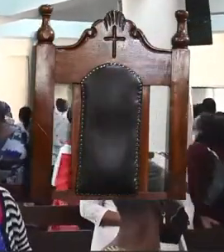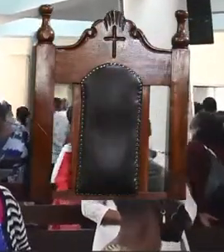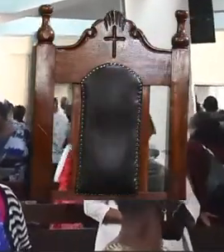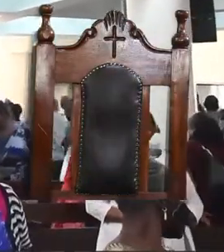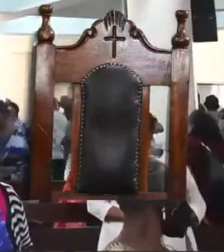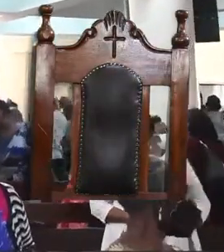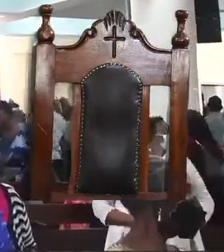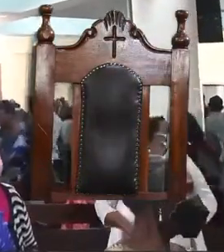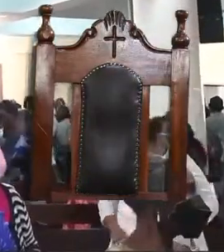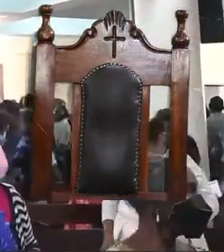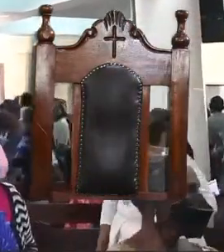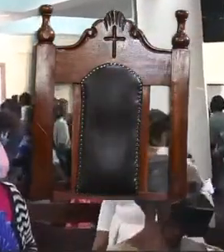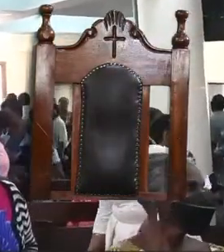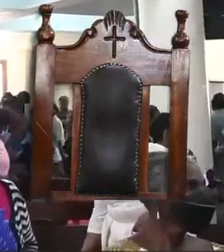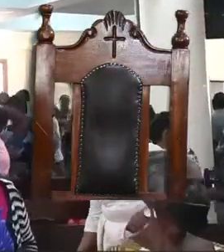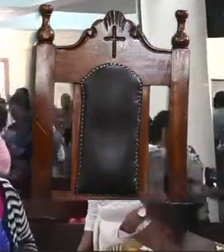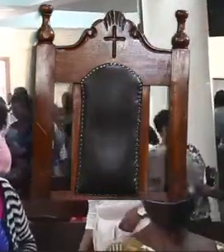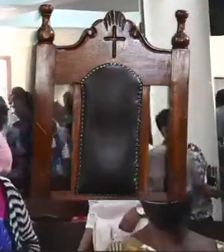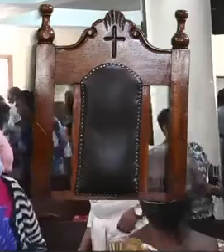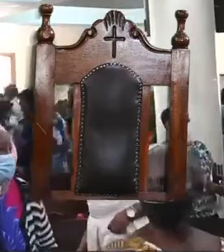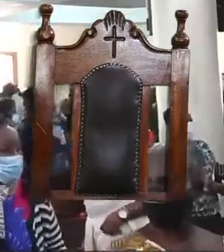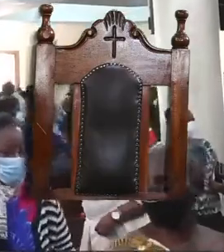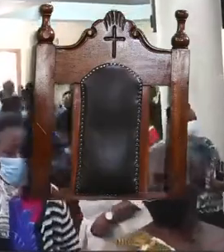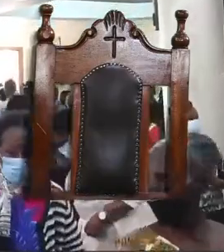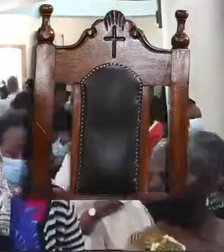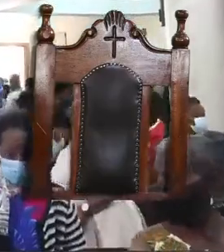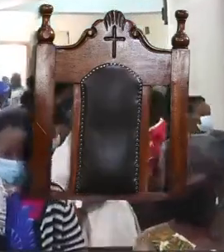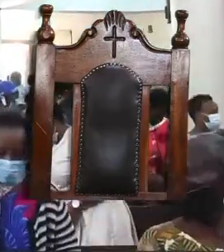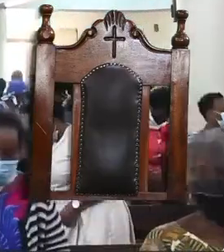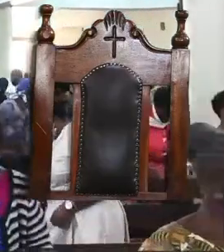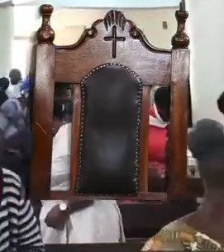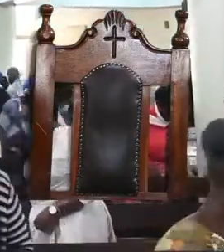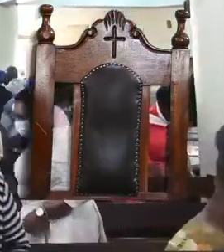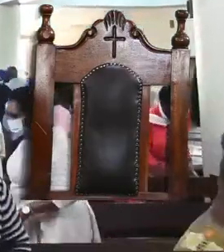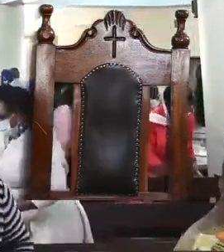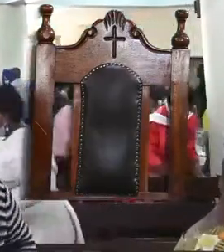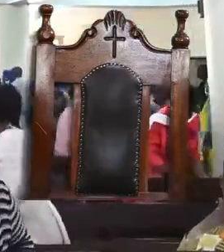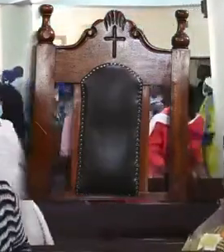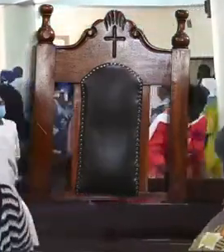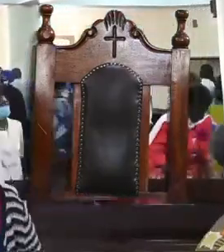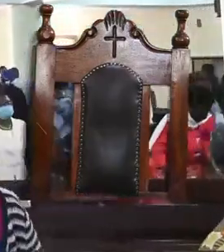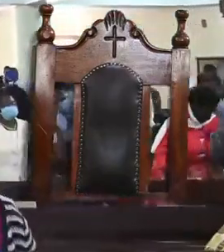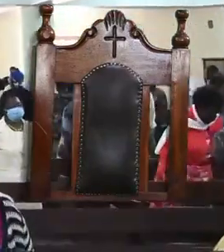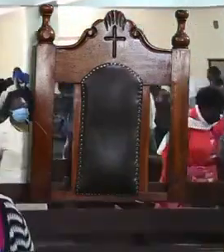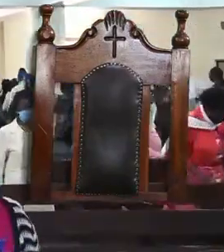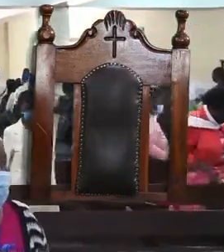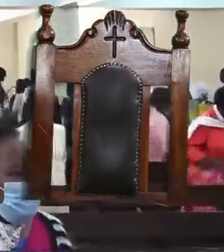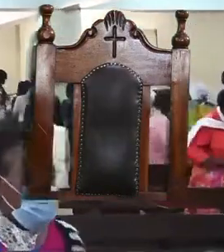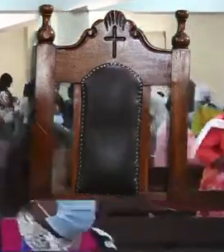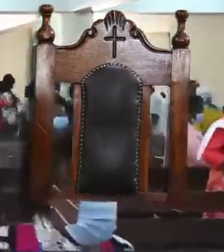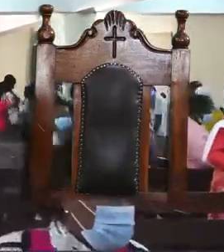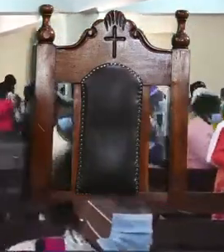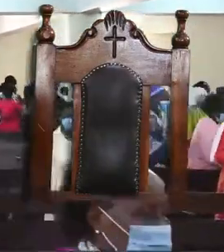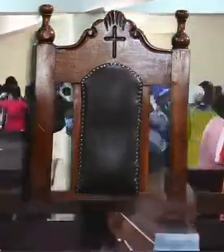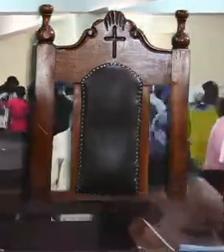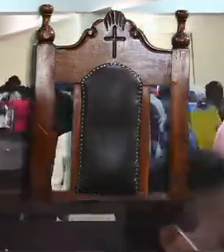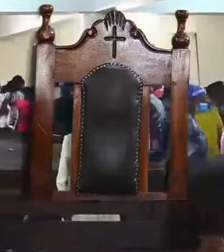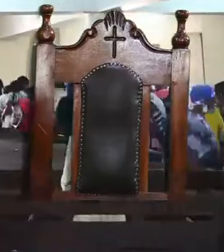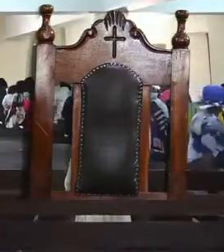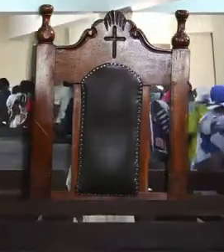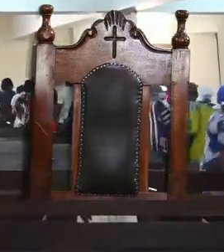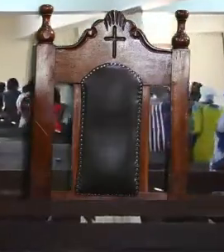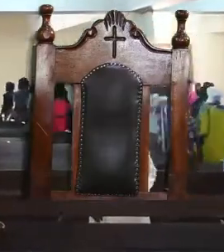Members wa Westlands wote, mwa elda wenyu nataka kumkutana nanyi pale Nyatetu's Corner. Tafadhali poleni sana, endelea.